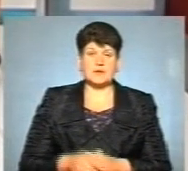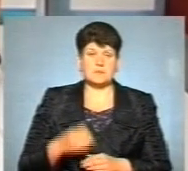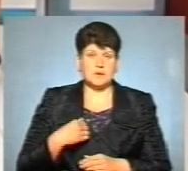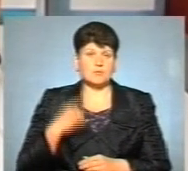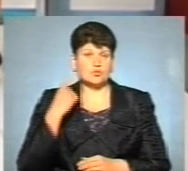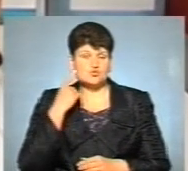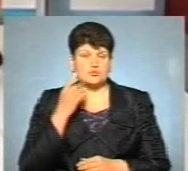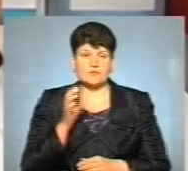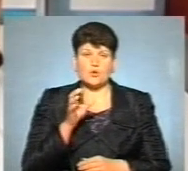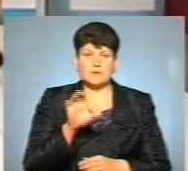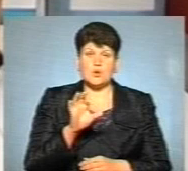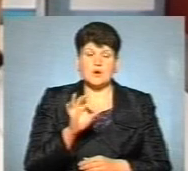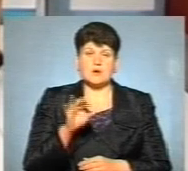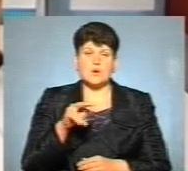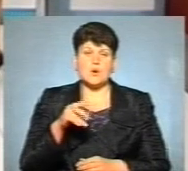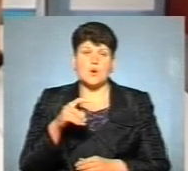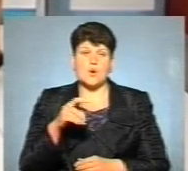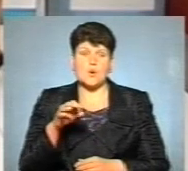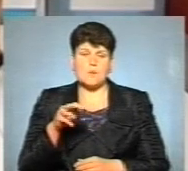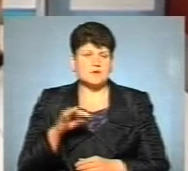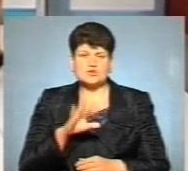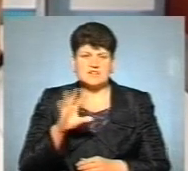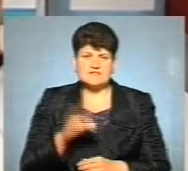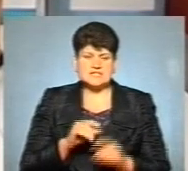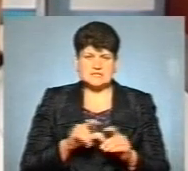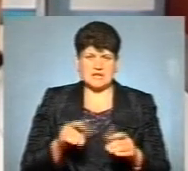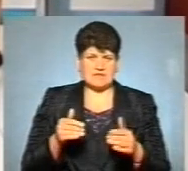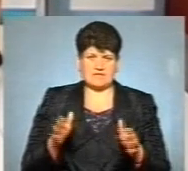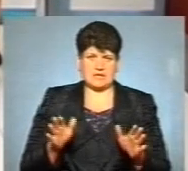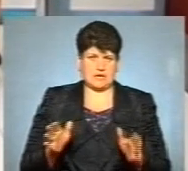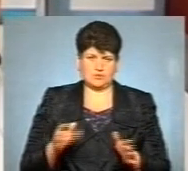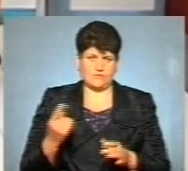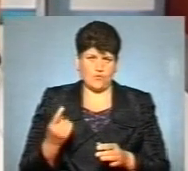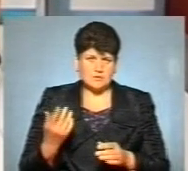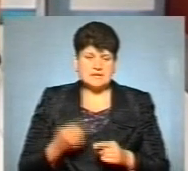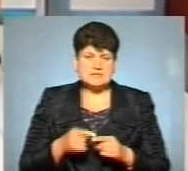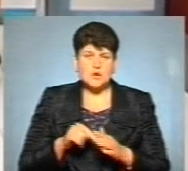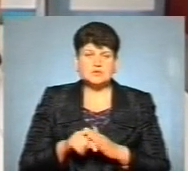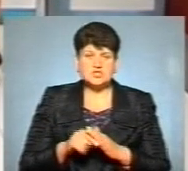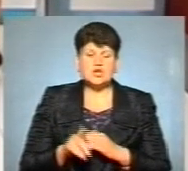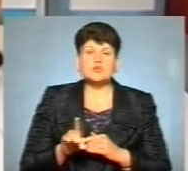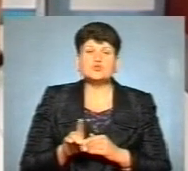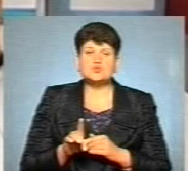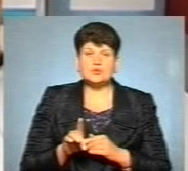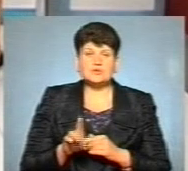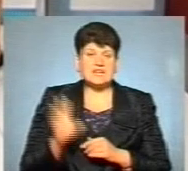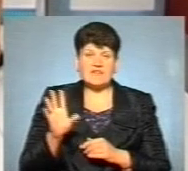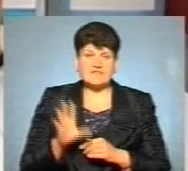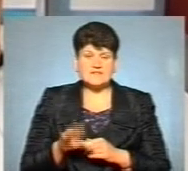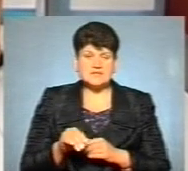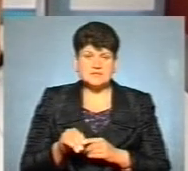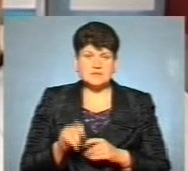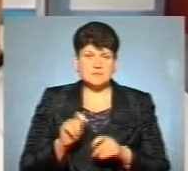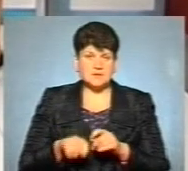в коментарі Ольги Хоми про те, що не всі заклади по області відкриються. Це означає, що не всі пройшли